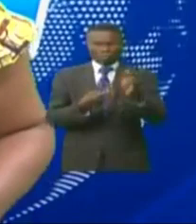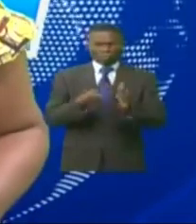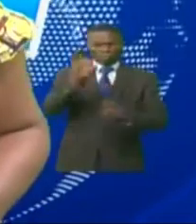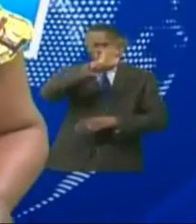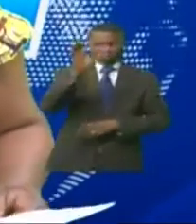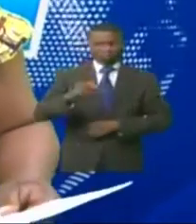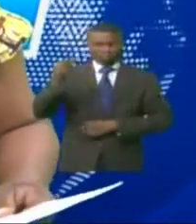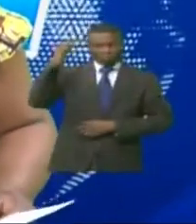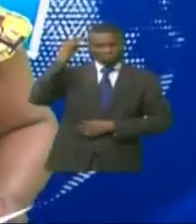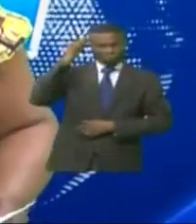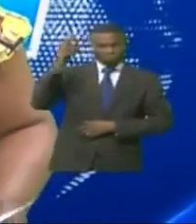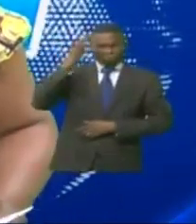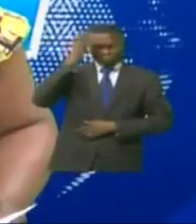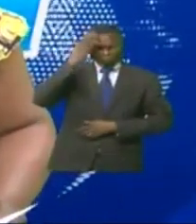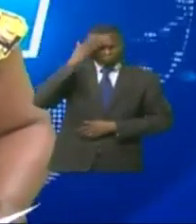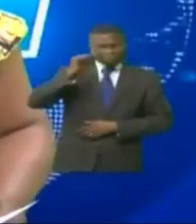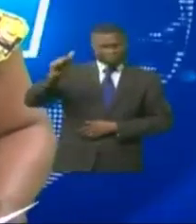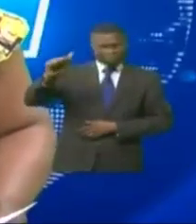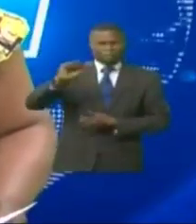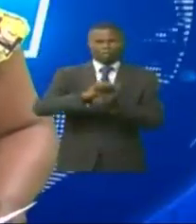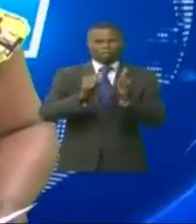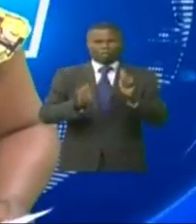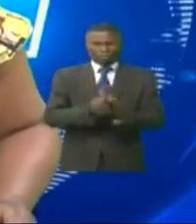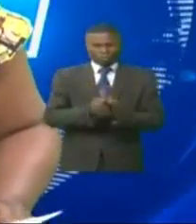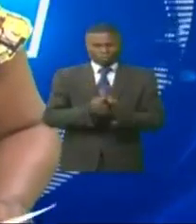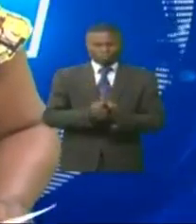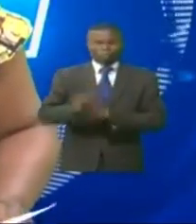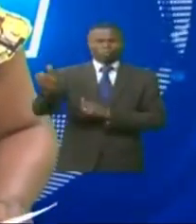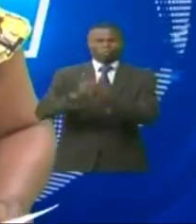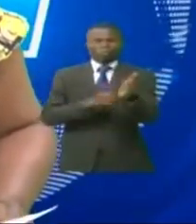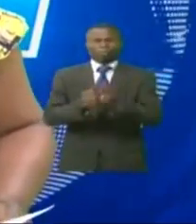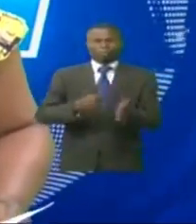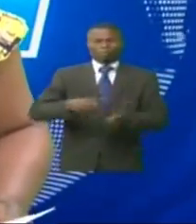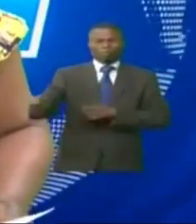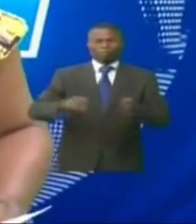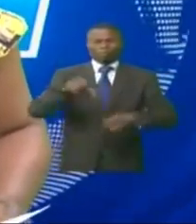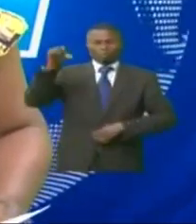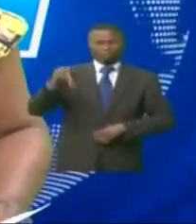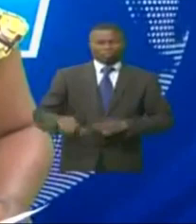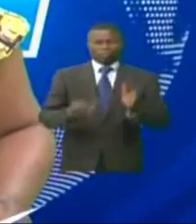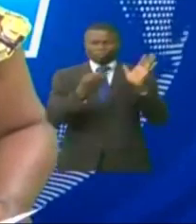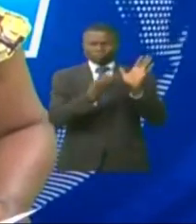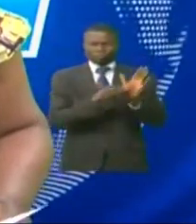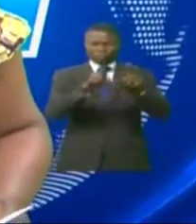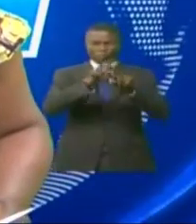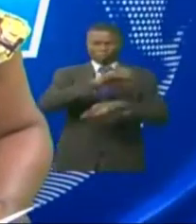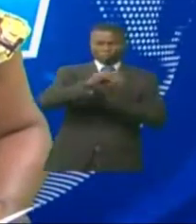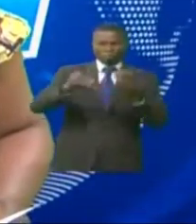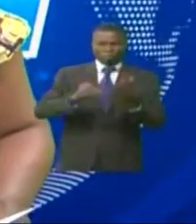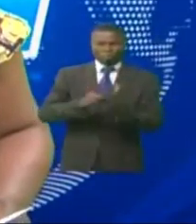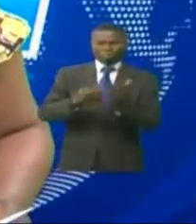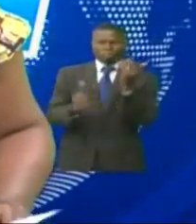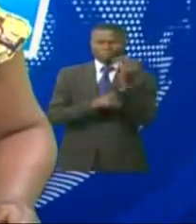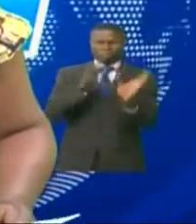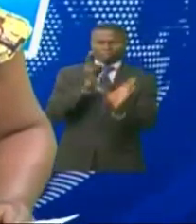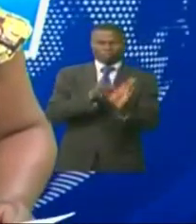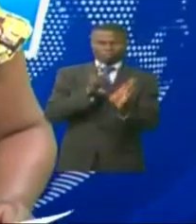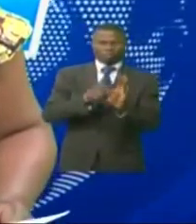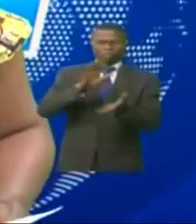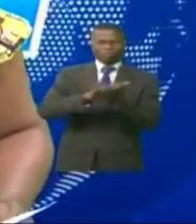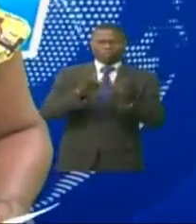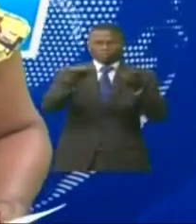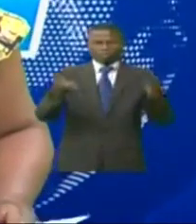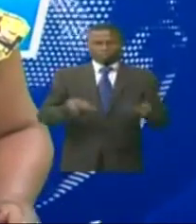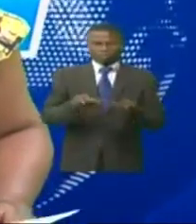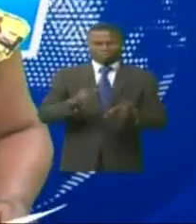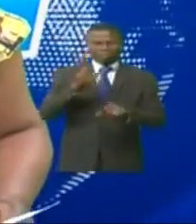Ndjili. C'était pour s'enquérir de la situation de la spoliation du marché du quartier 7 et du centre pour handicapés devenu